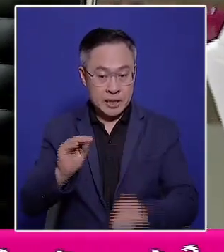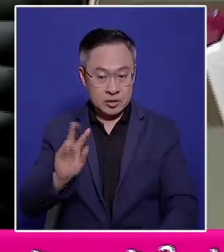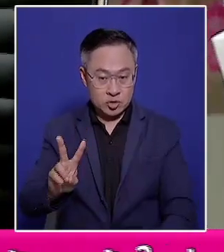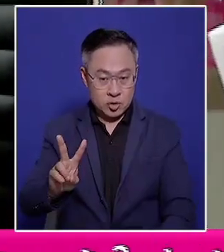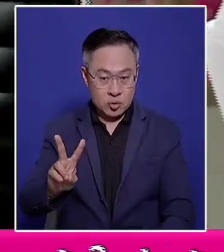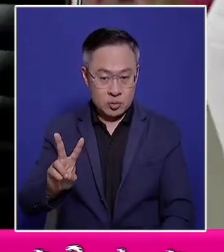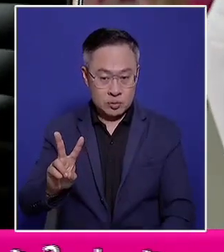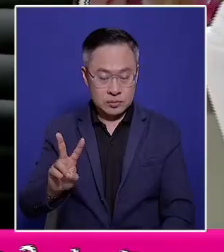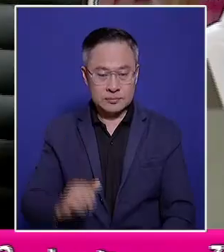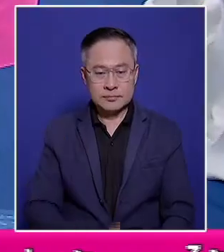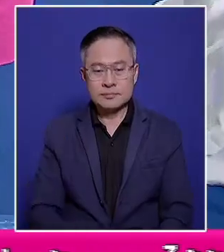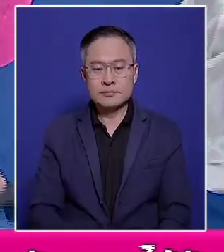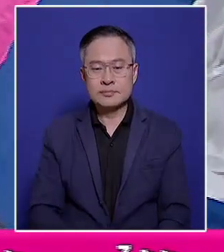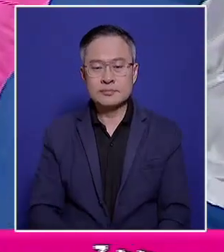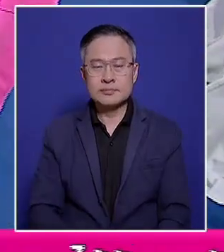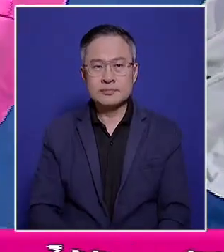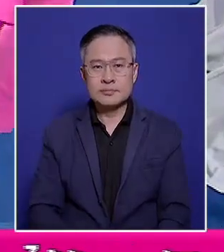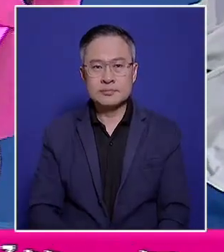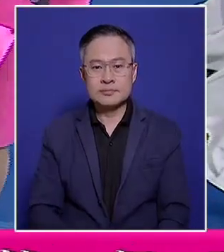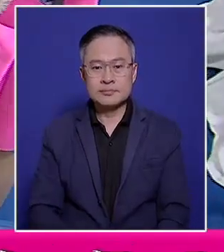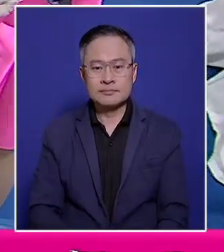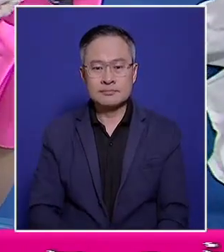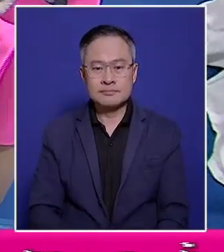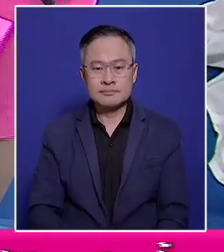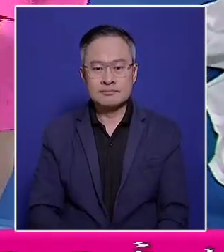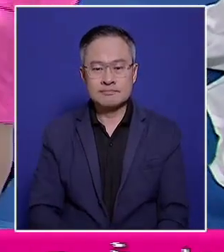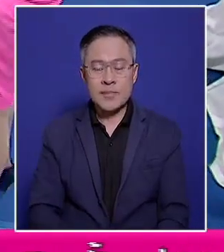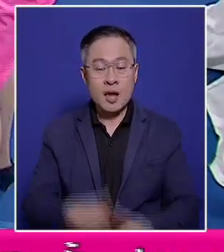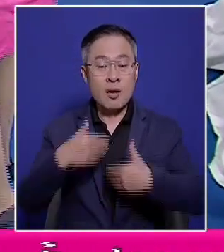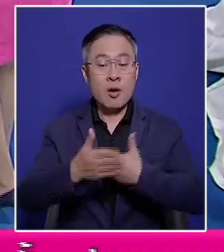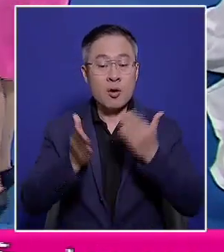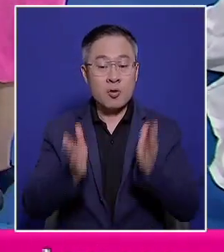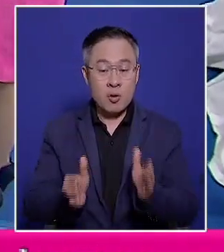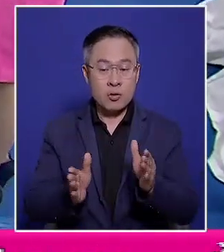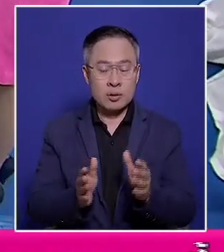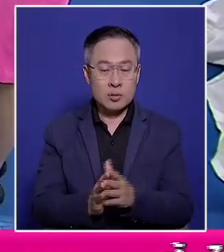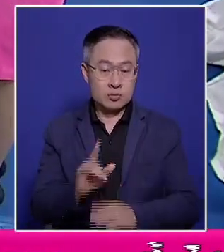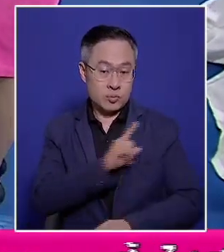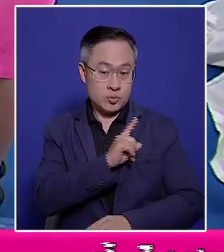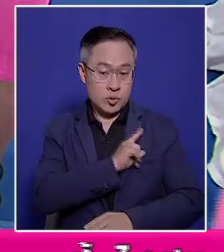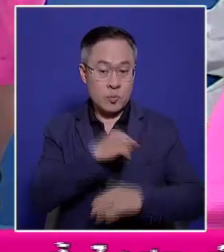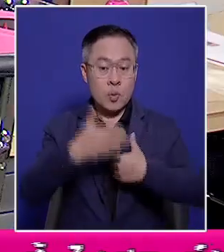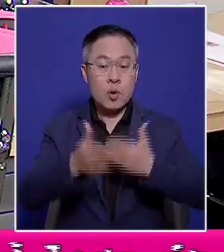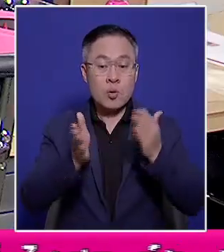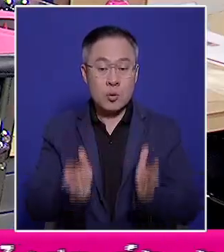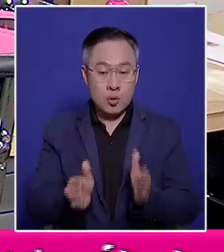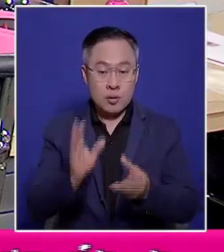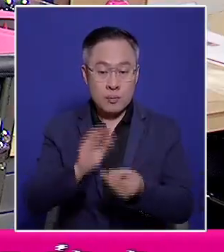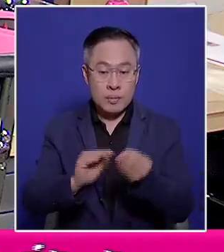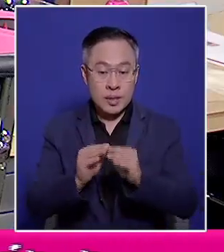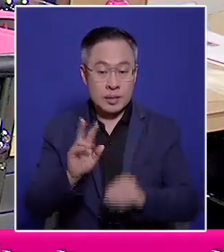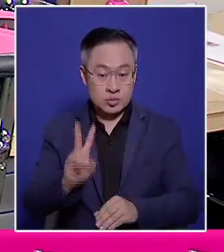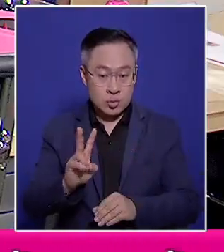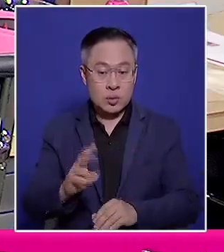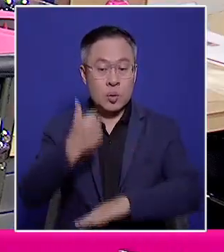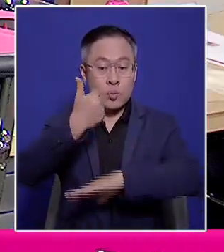หมายเลขสองพนักงานนำกล่องลูกบอลยางหมายเลขสองมาให้ประธานกรรมการได้ตรว